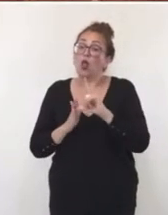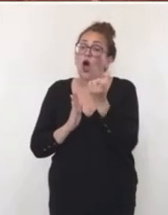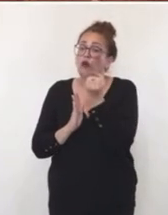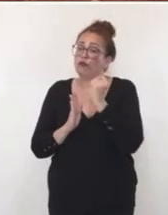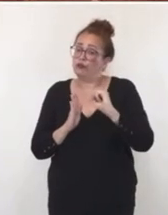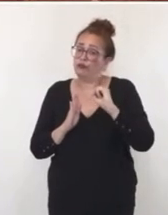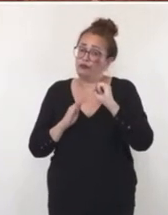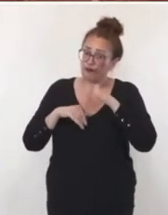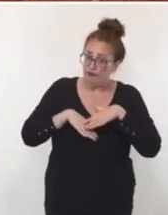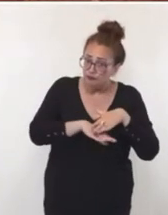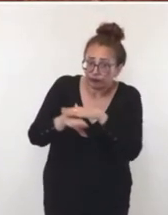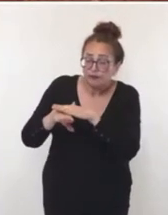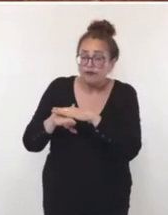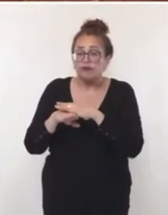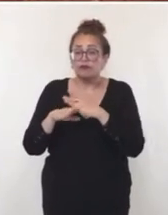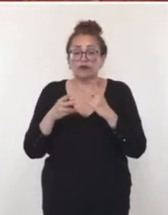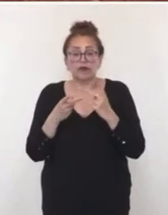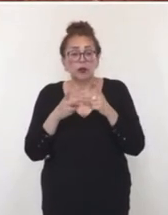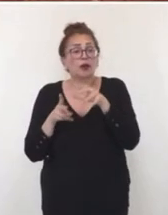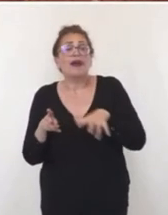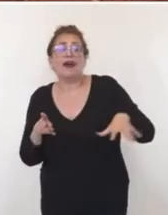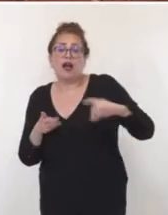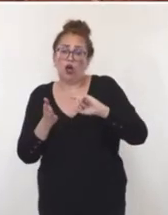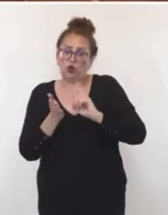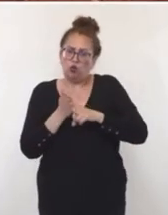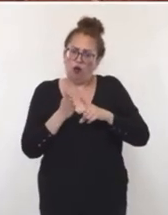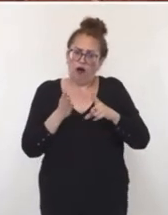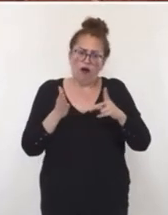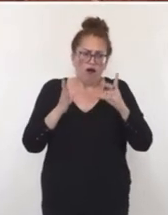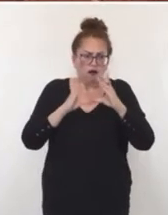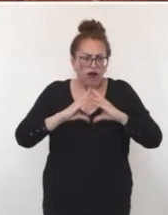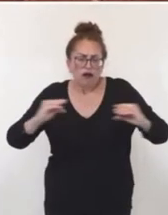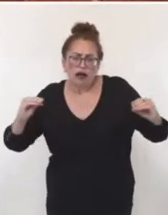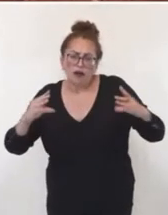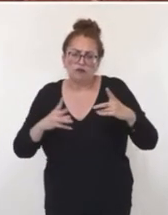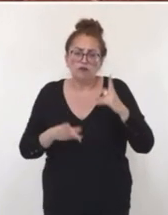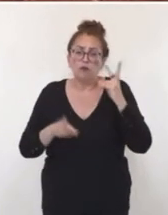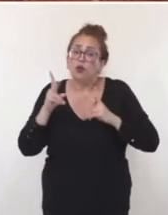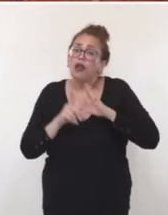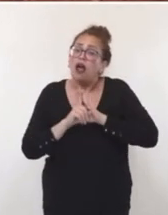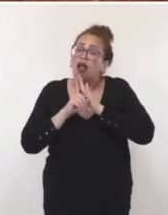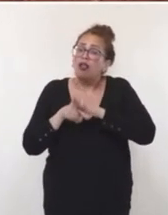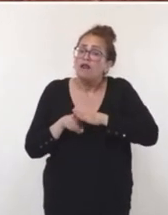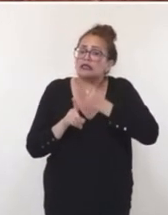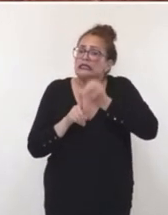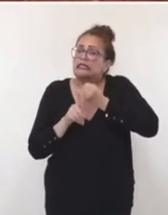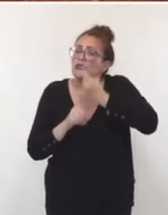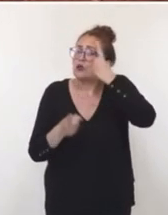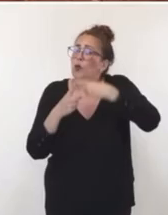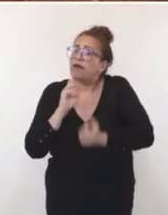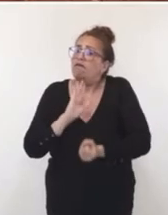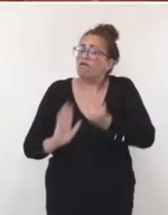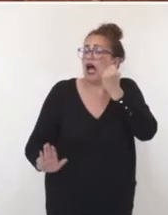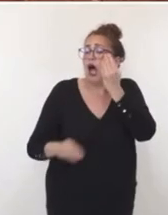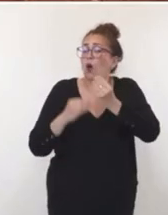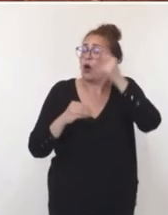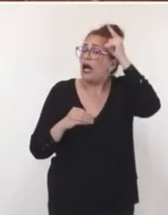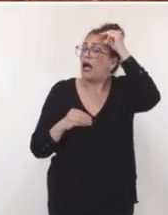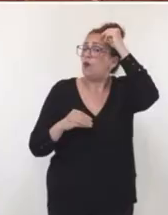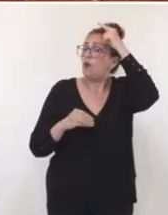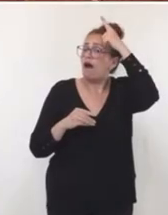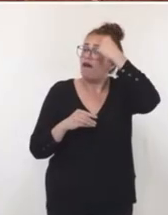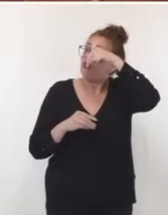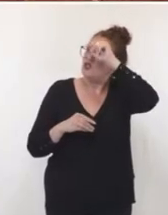la tranquillité publique, de la laïcité, pourquoi pas de la lutte contre les discriminations et de tout ce qui touche aux principes républicains. Parce que c'est aujourd'hui